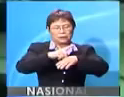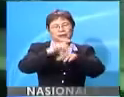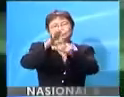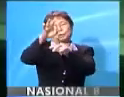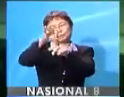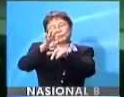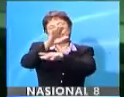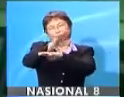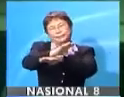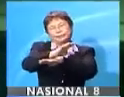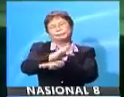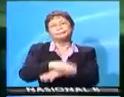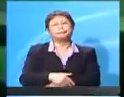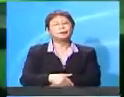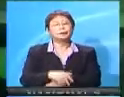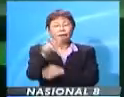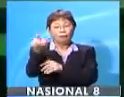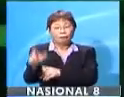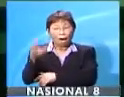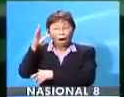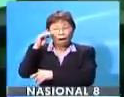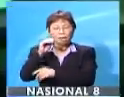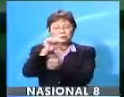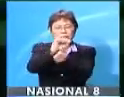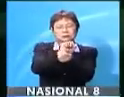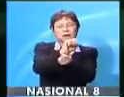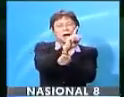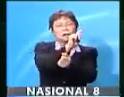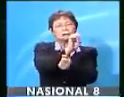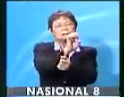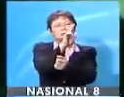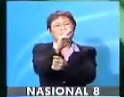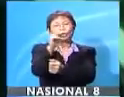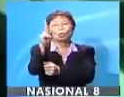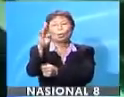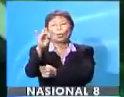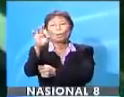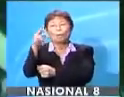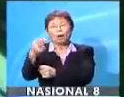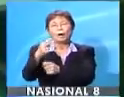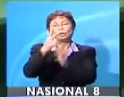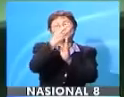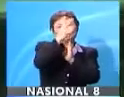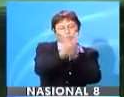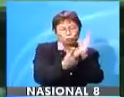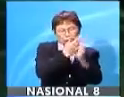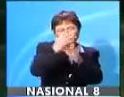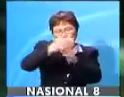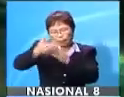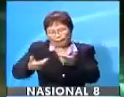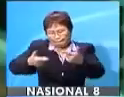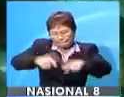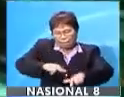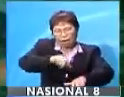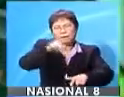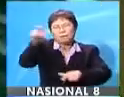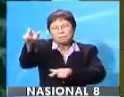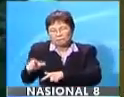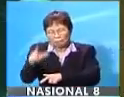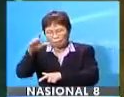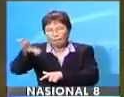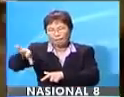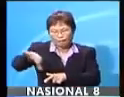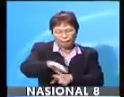Pulau Pinang petang tadi. Lelaki tersebut ditahan di Teluk Kumbar kira-kira 2 jam selepas kejadian terbabit. Suspek terus membawa polis ke tempat